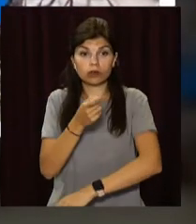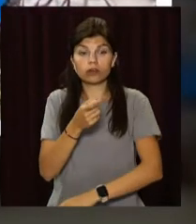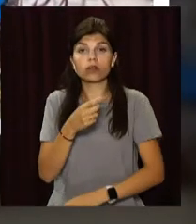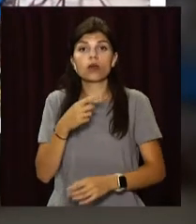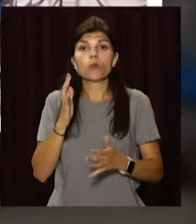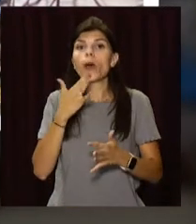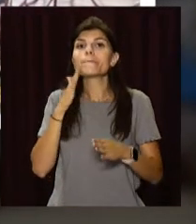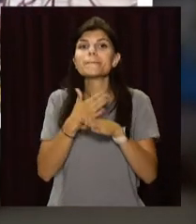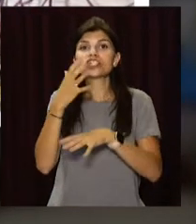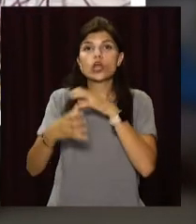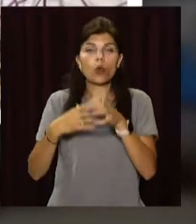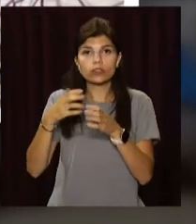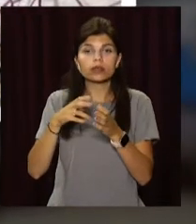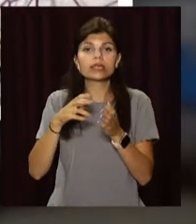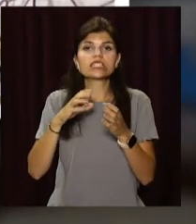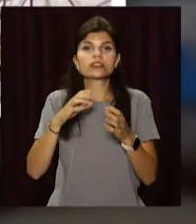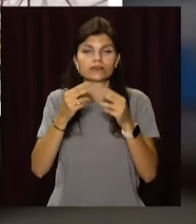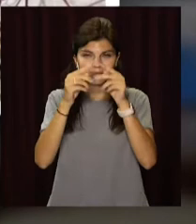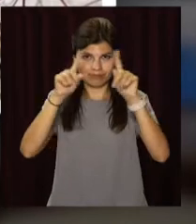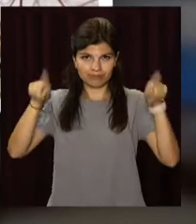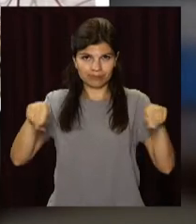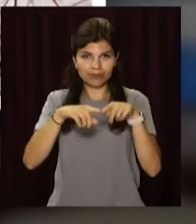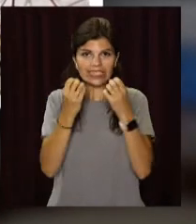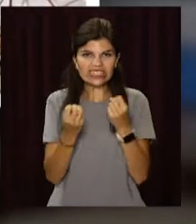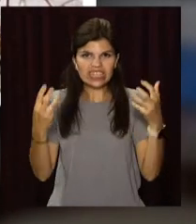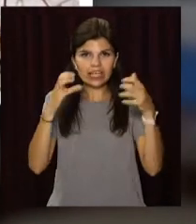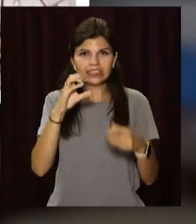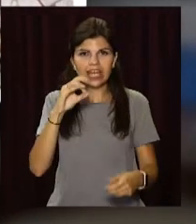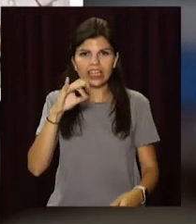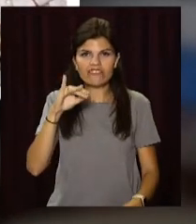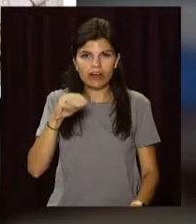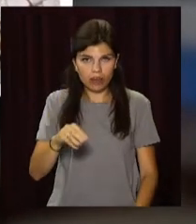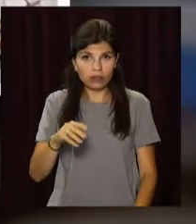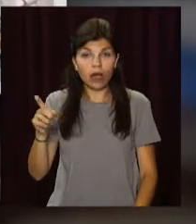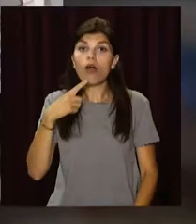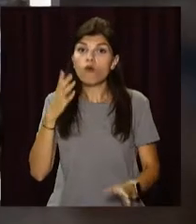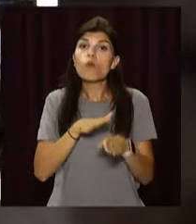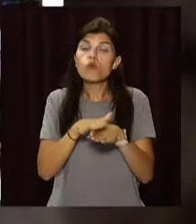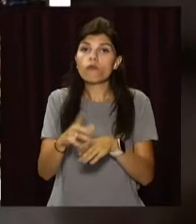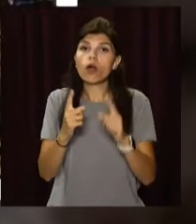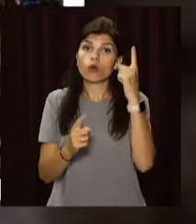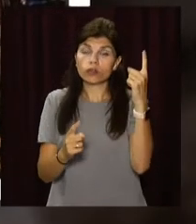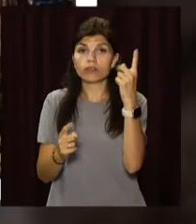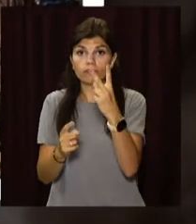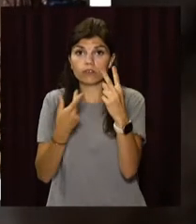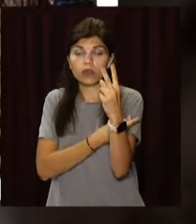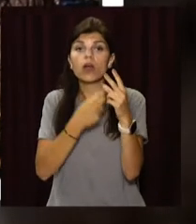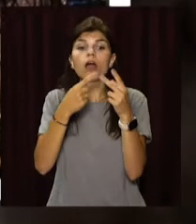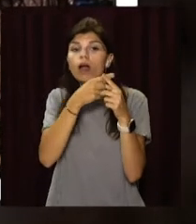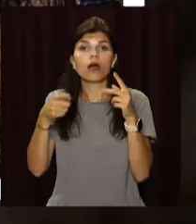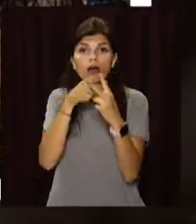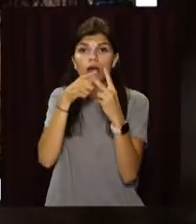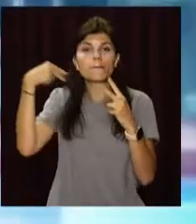міжнародний сертифікат про проведення вакцинації. Повний курс імунізації – це введення двох доз вакцини з інтервалом у 28